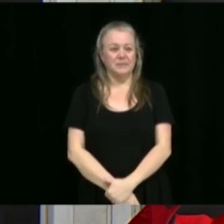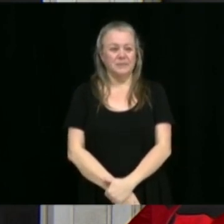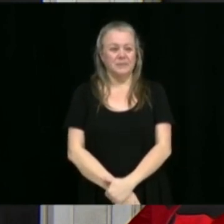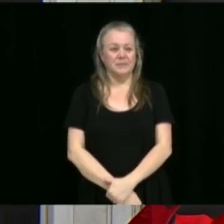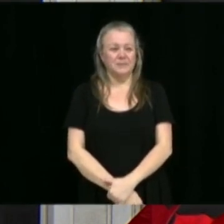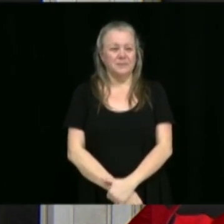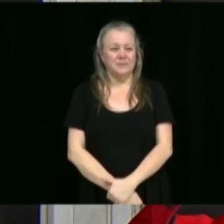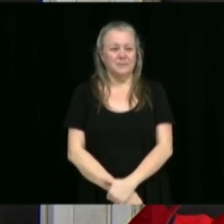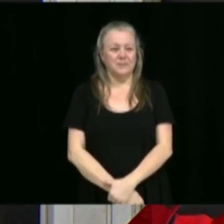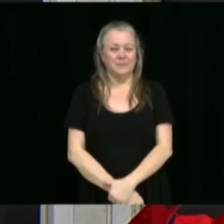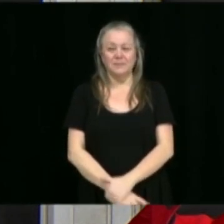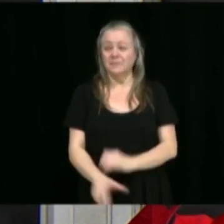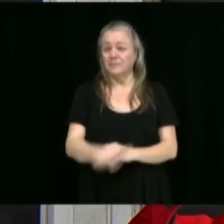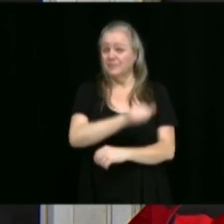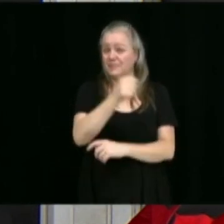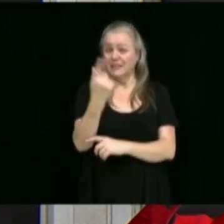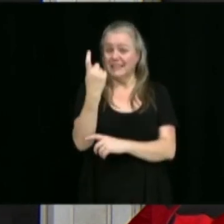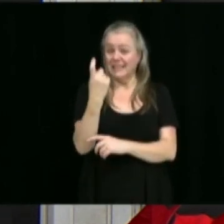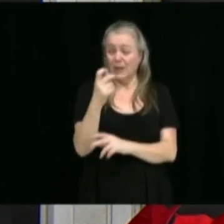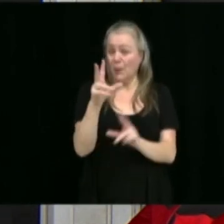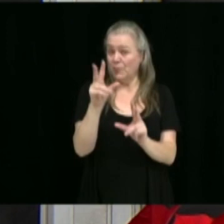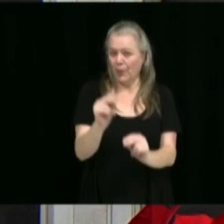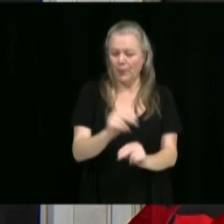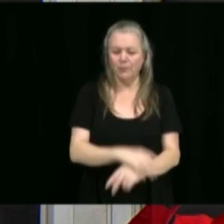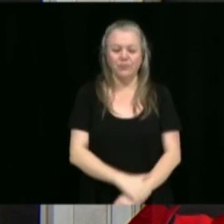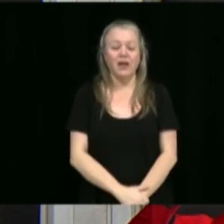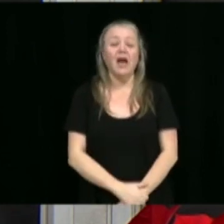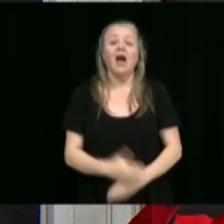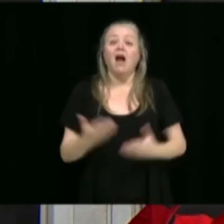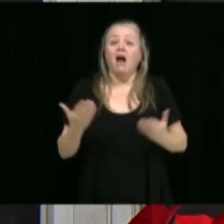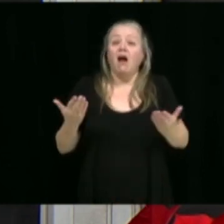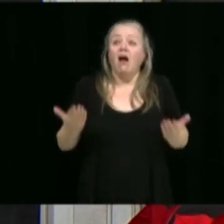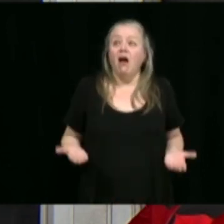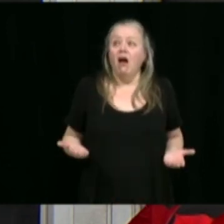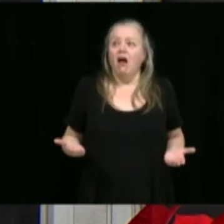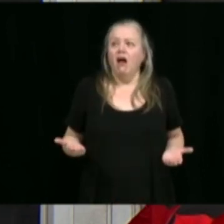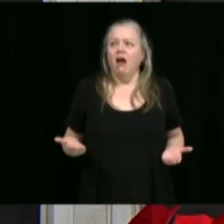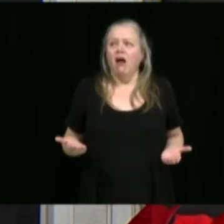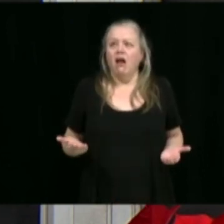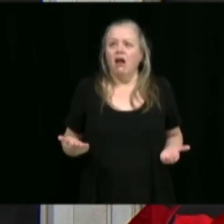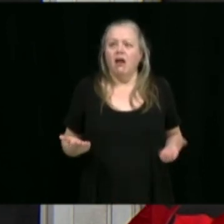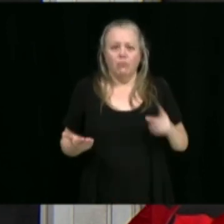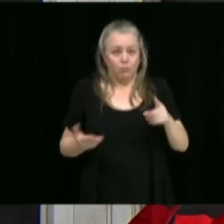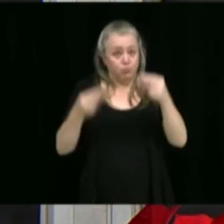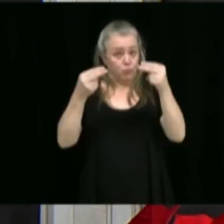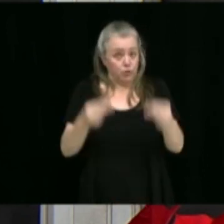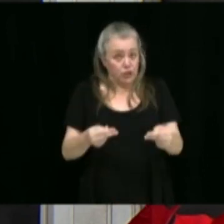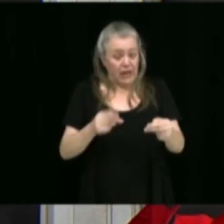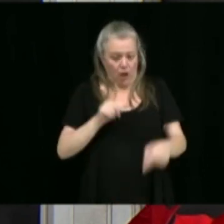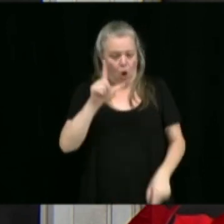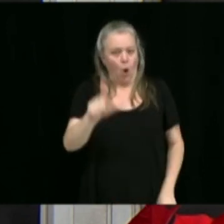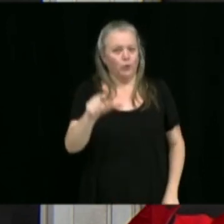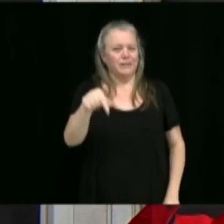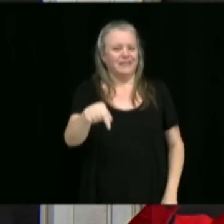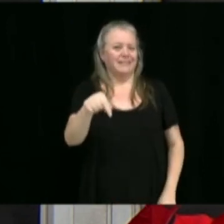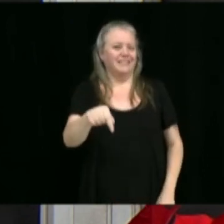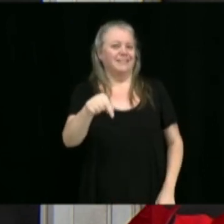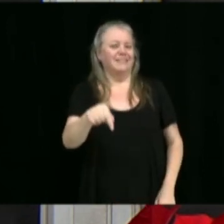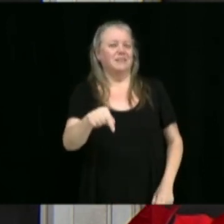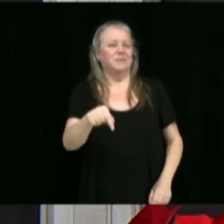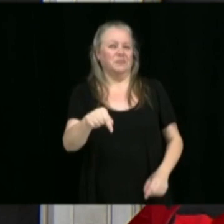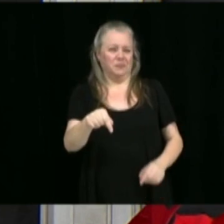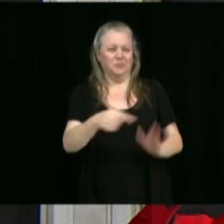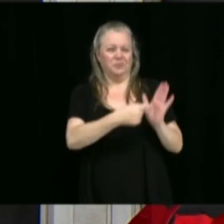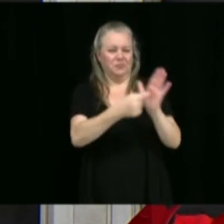Danny. D'autres questions? Non? Alors, on se revoit pour le budget, justement, lundi prochain. Ce sera